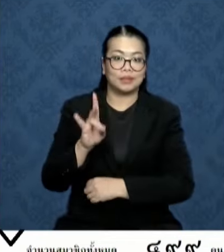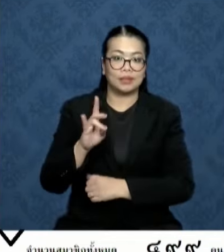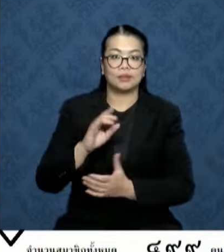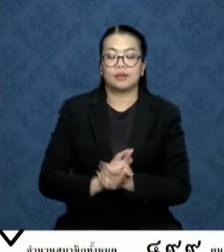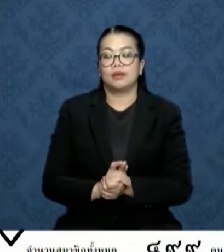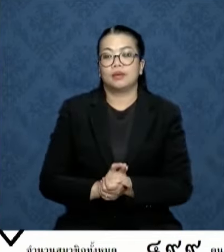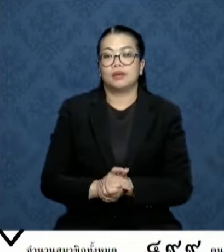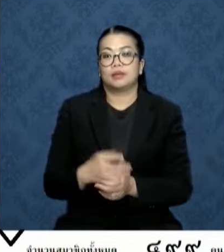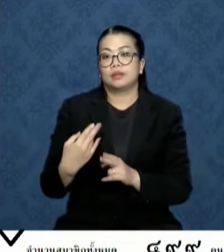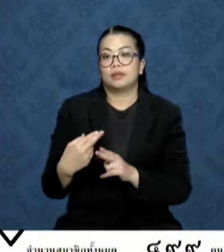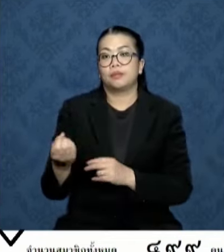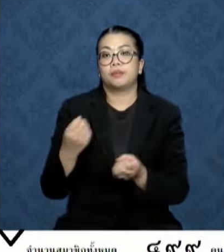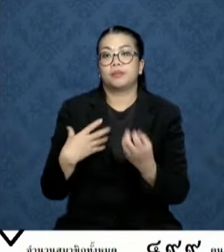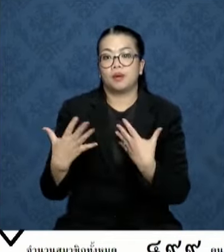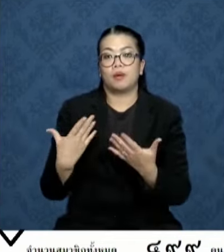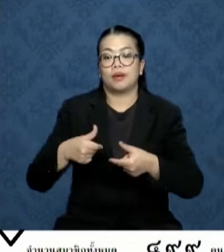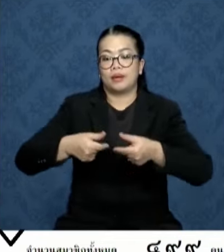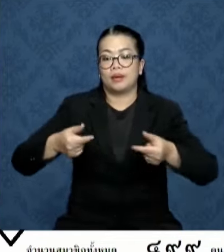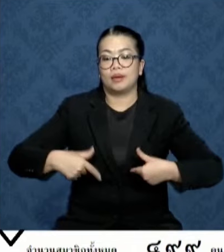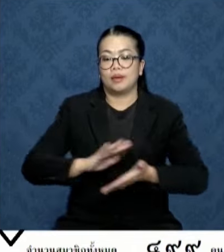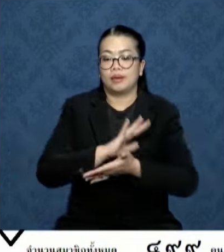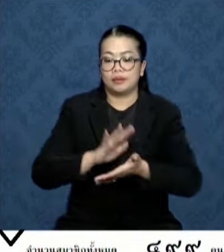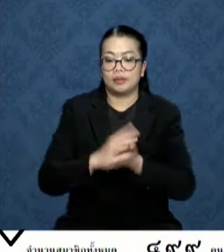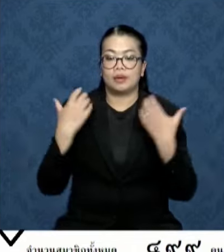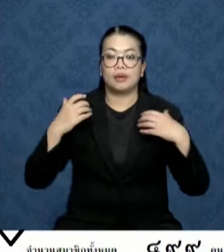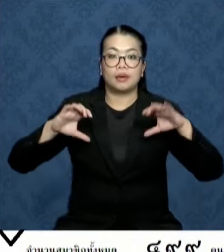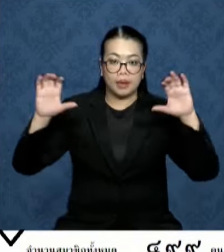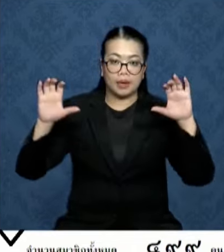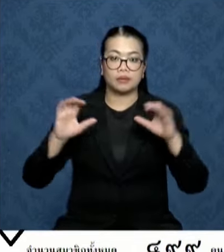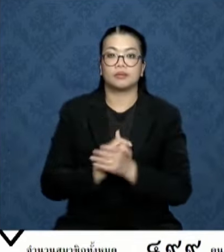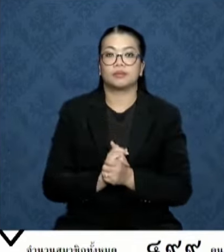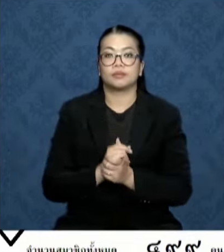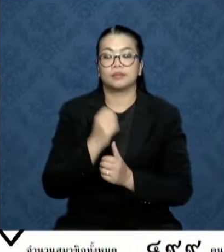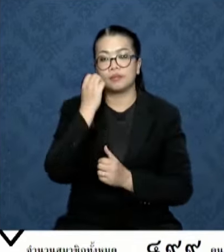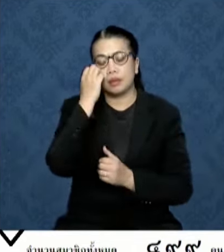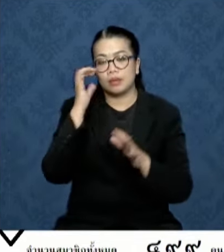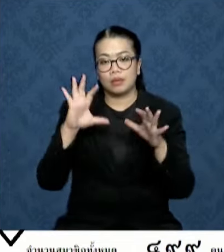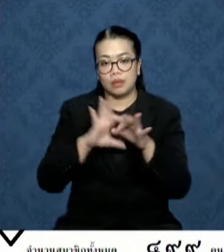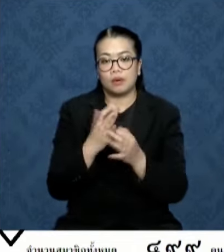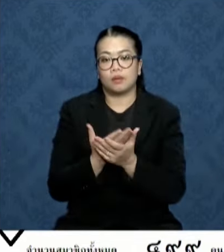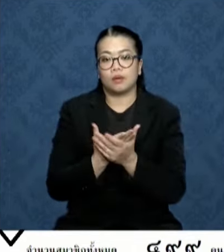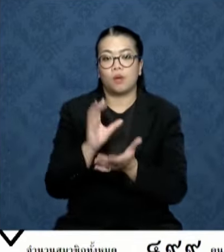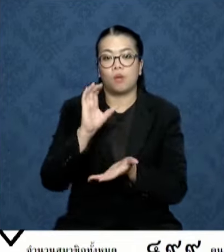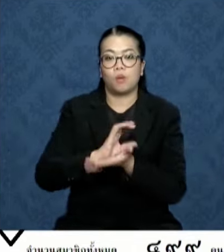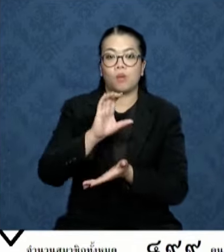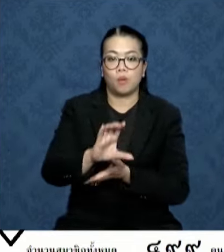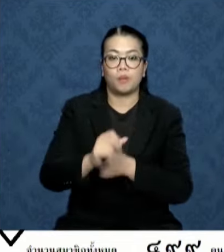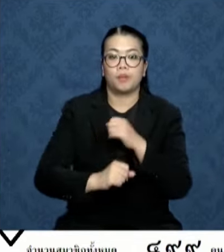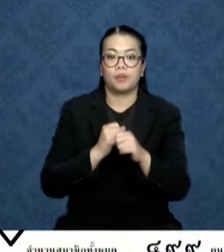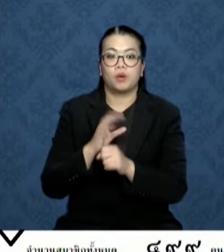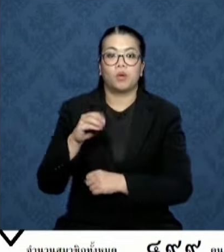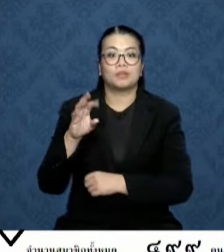ซึจชื่อกบอกว เป็เอกสารที่ รัฐบาต้ก จะศืดศารเรื่องงบประมาณป หกษัเต อย่างไร